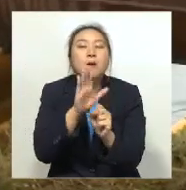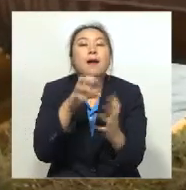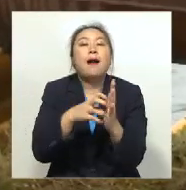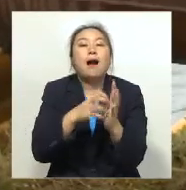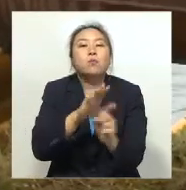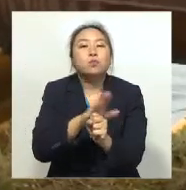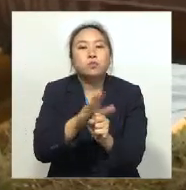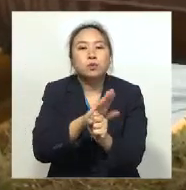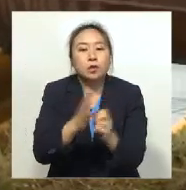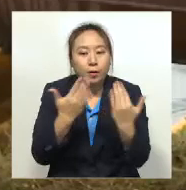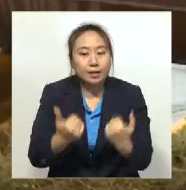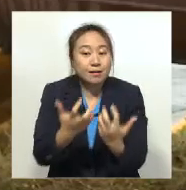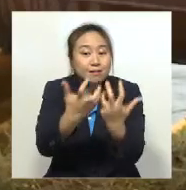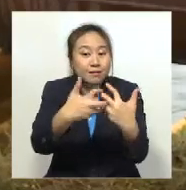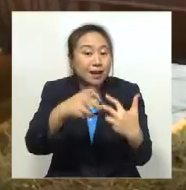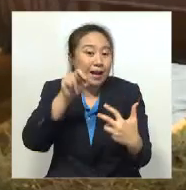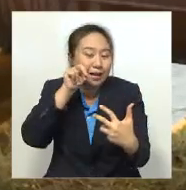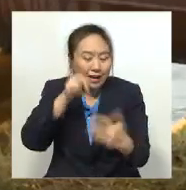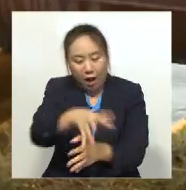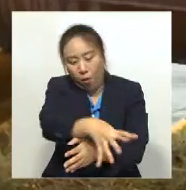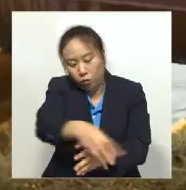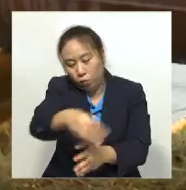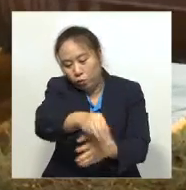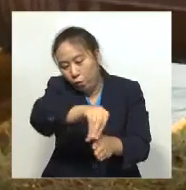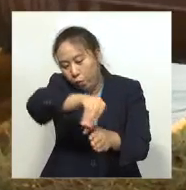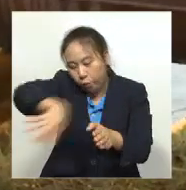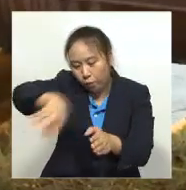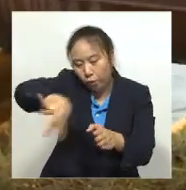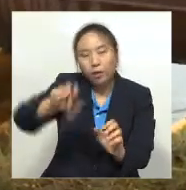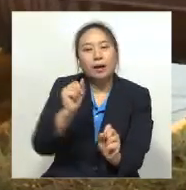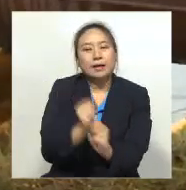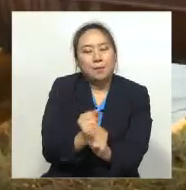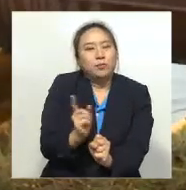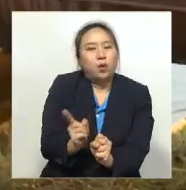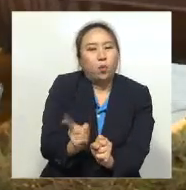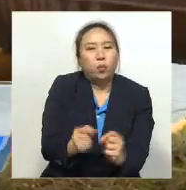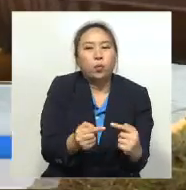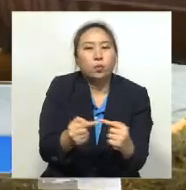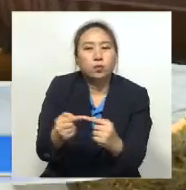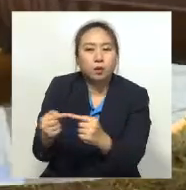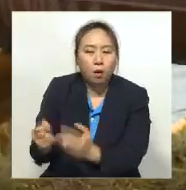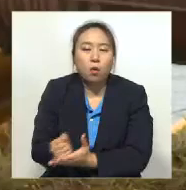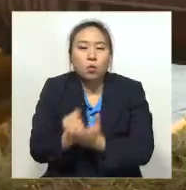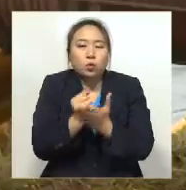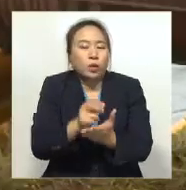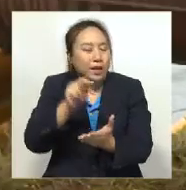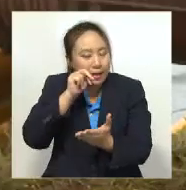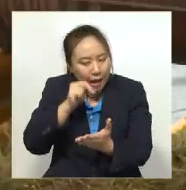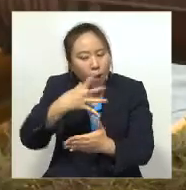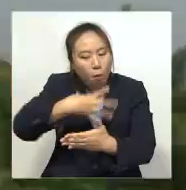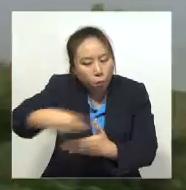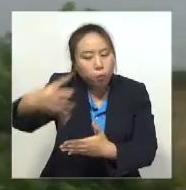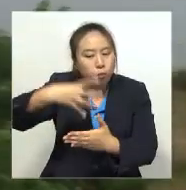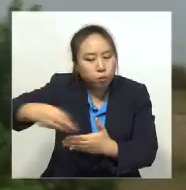ณะที่เครื่องสูบน้ำหรือว่าการรักน้ำที่เห็นทางด้านหลังนี้ค่ะก็ยังคงทำงานอย่างต่อเนื่องเพื่อช่วยในการระบายน้ำตลอด24ชั่วโม